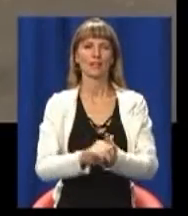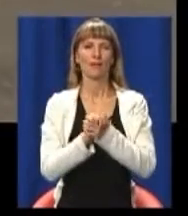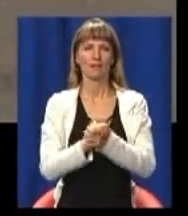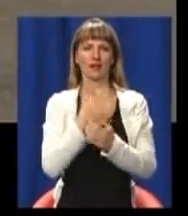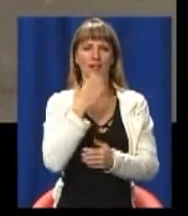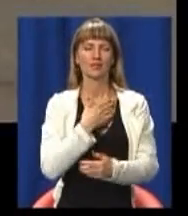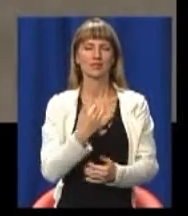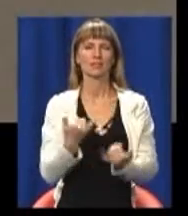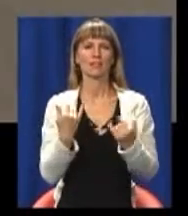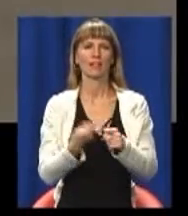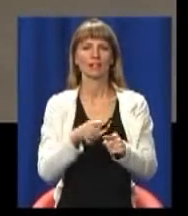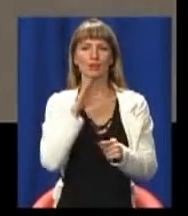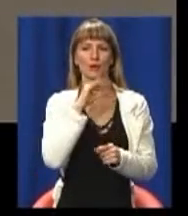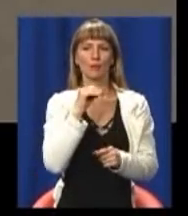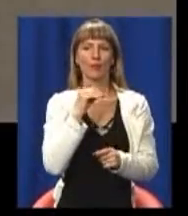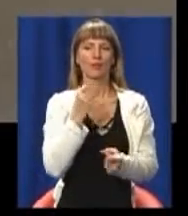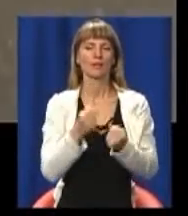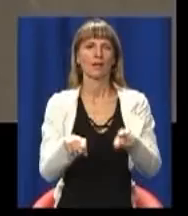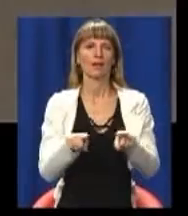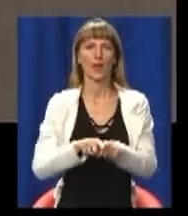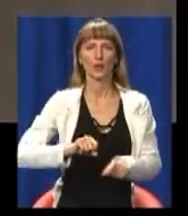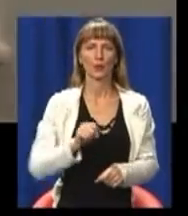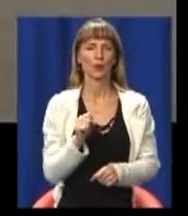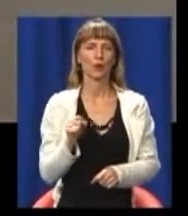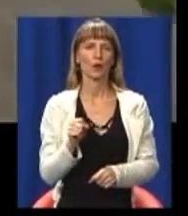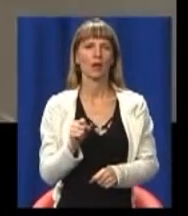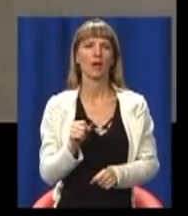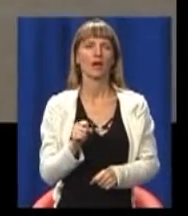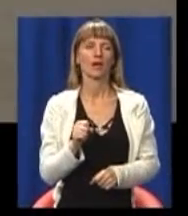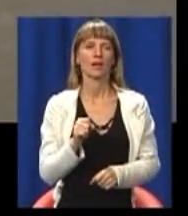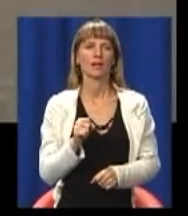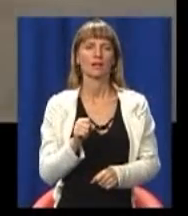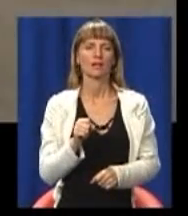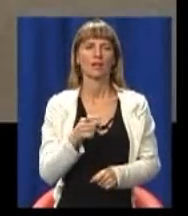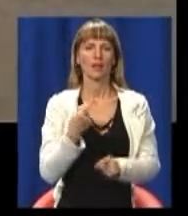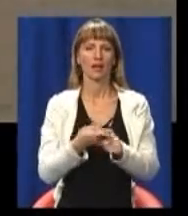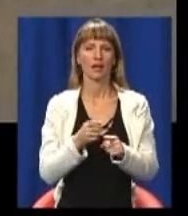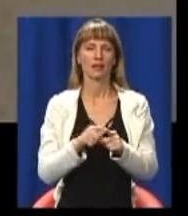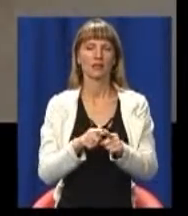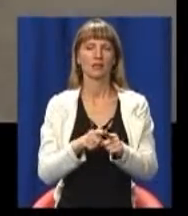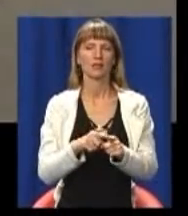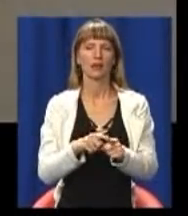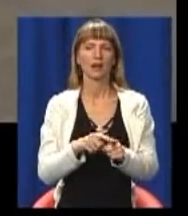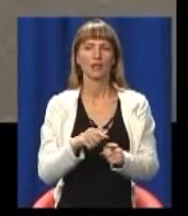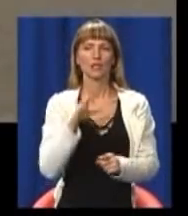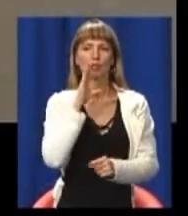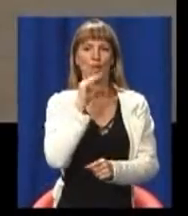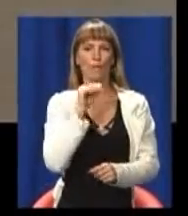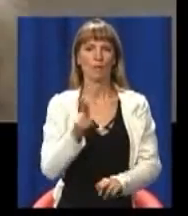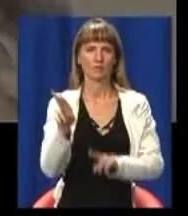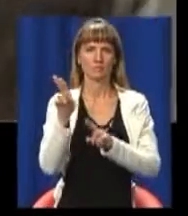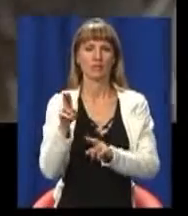що сьогодні цього песика тримають як товариша, все ж таки це мисливська собака. Вона зберігає схильність до